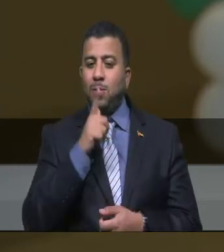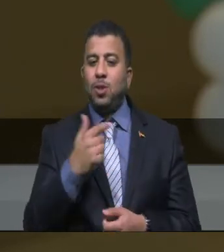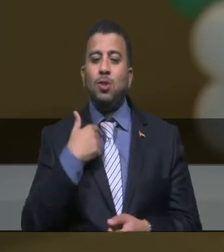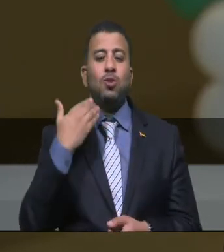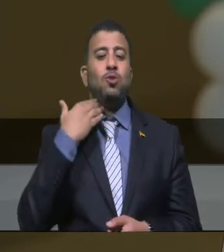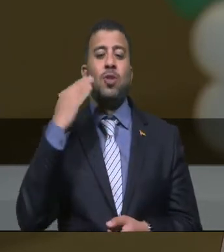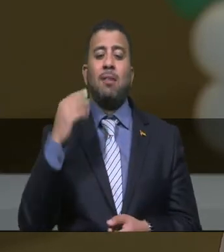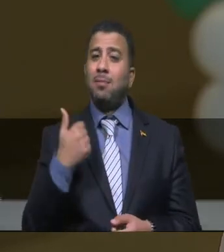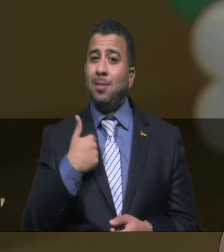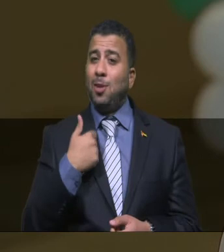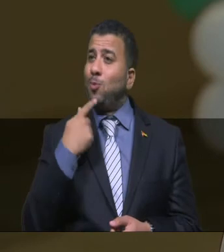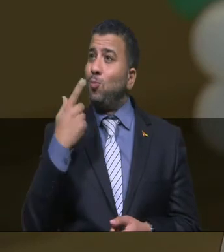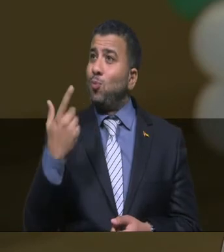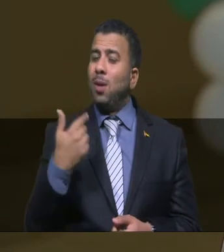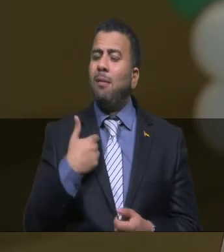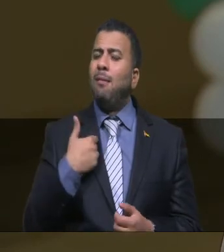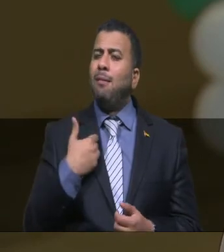ويشرفني أن أرفع إلى مقام